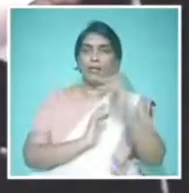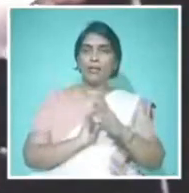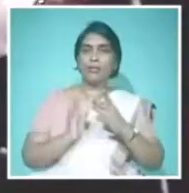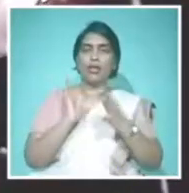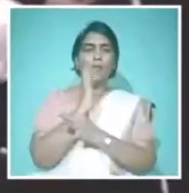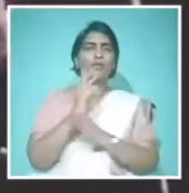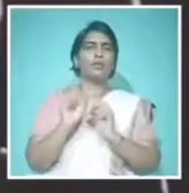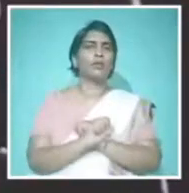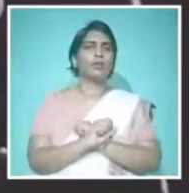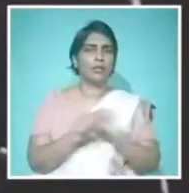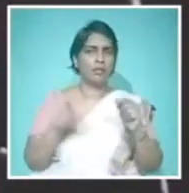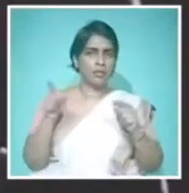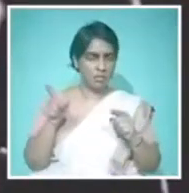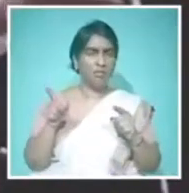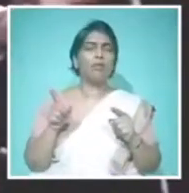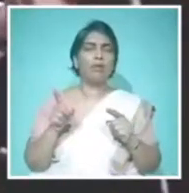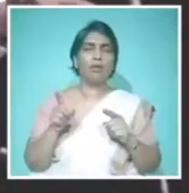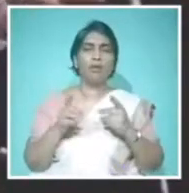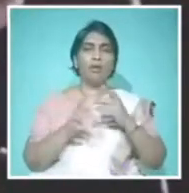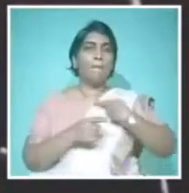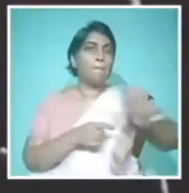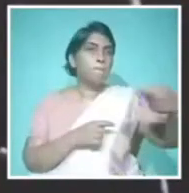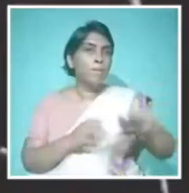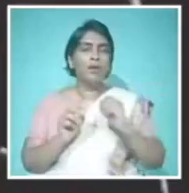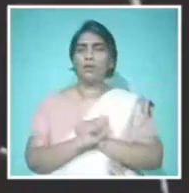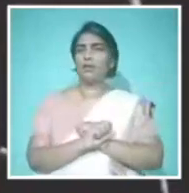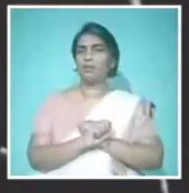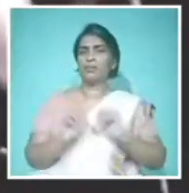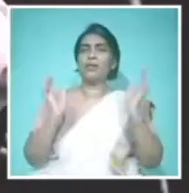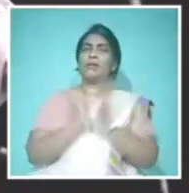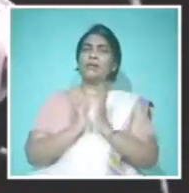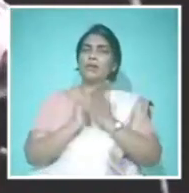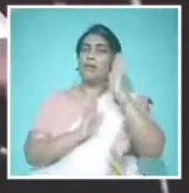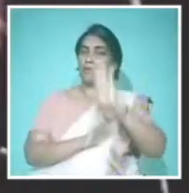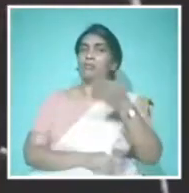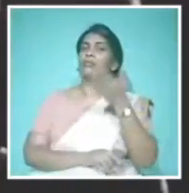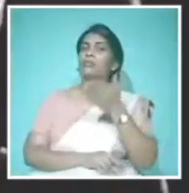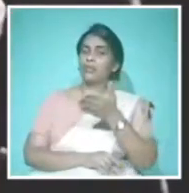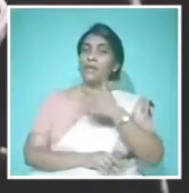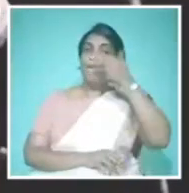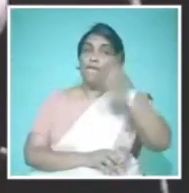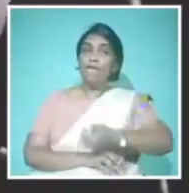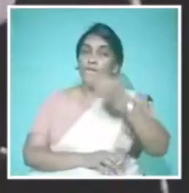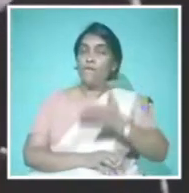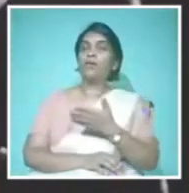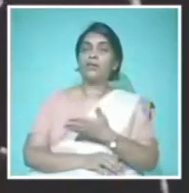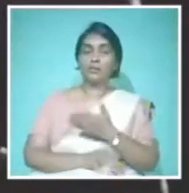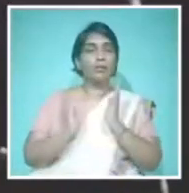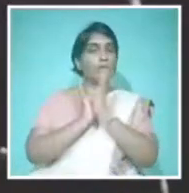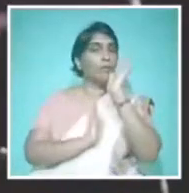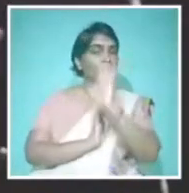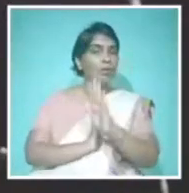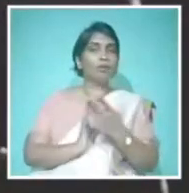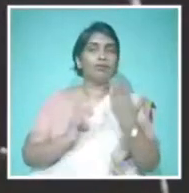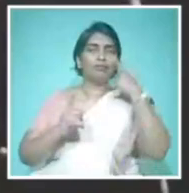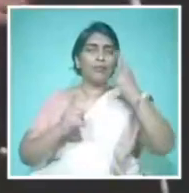එකක් නැහැ. එතන මේ සුවනිය ෂොප් එකක් නැහැ. ඒ වනෝද්‍යානයේ තියෙන මේ මේ වැදගත්කම් දේවල්, ඒ වනෝද්‍යානයේ